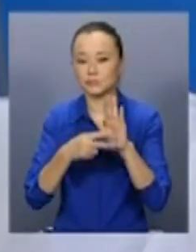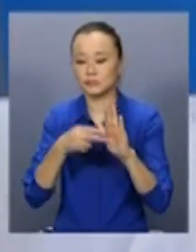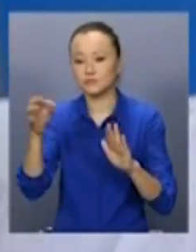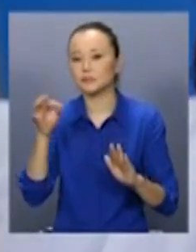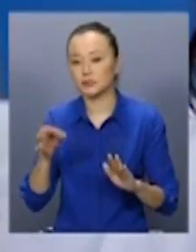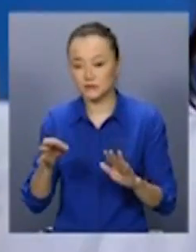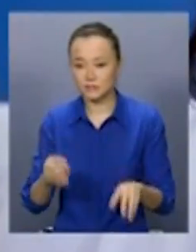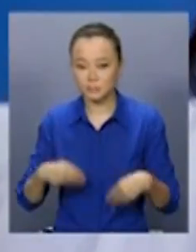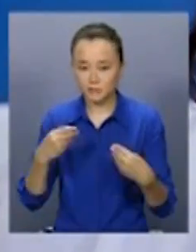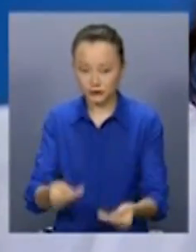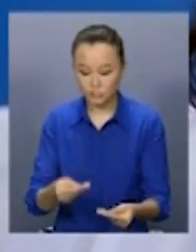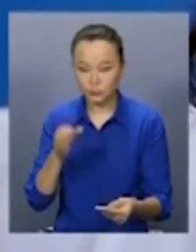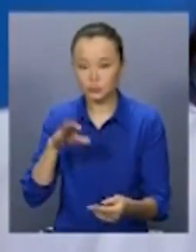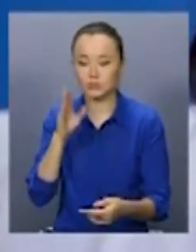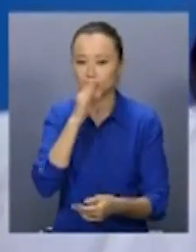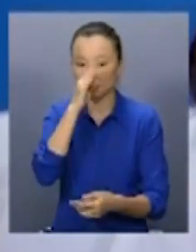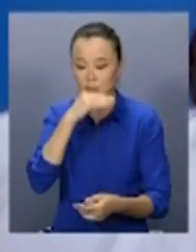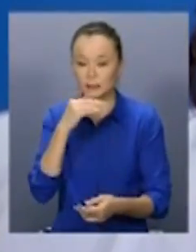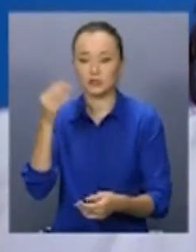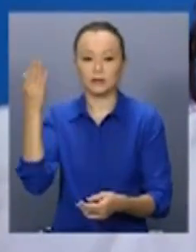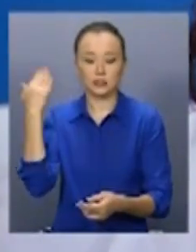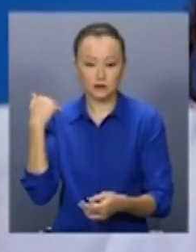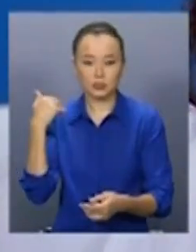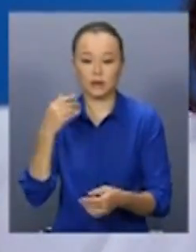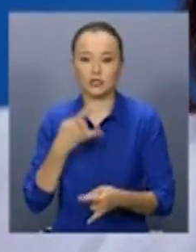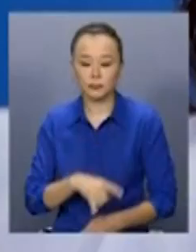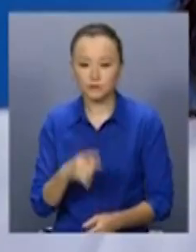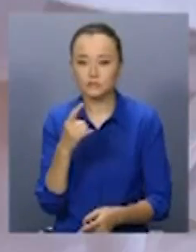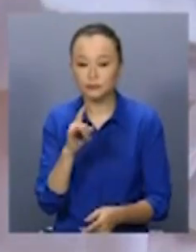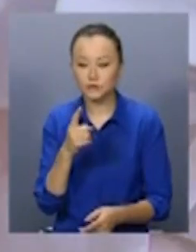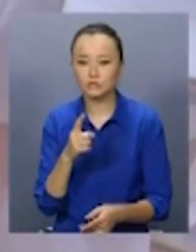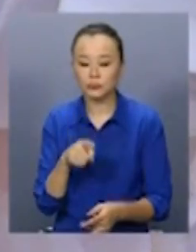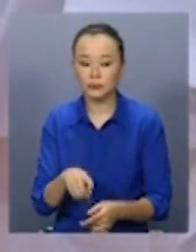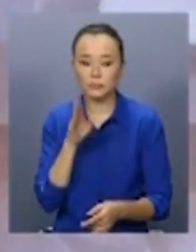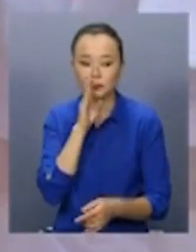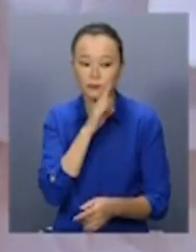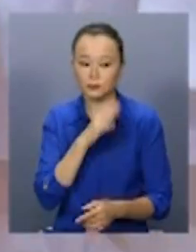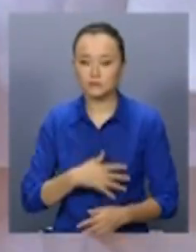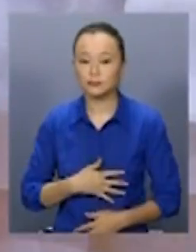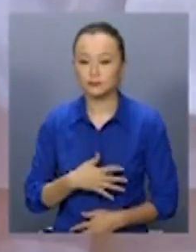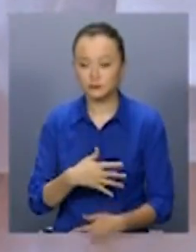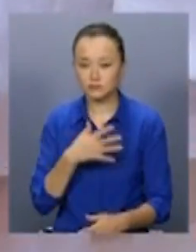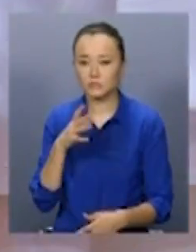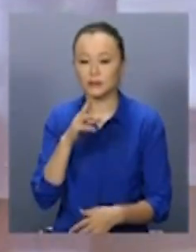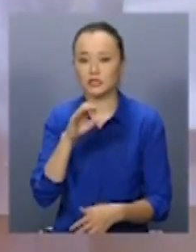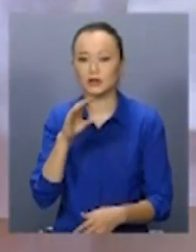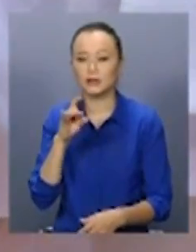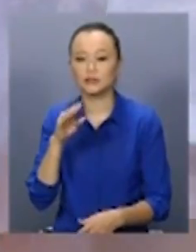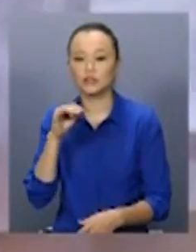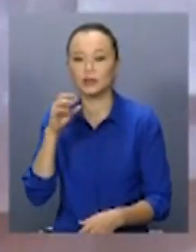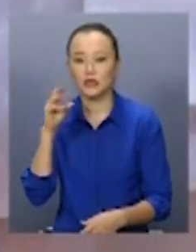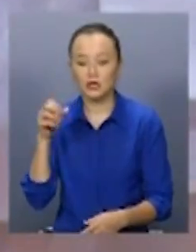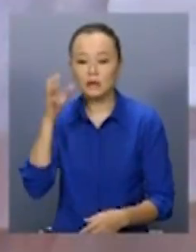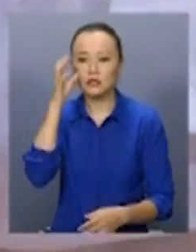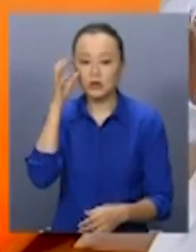70% беріледі екен. Ал енді ол бала туғаннан кейін неге біз құрсағында, ананың құрсағында, яғни жаңа кинетика деген бұл ғылым,